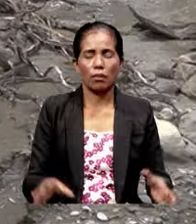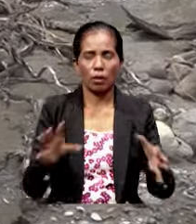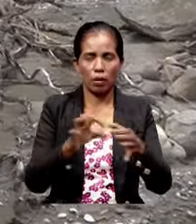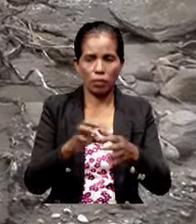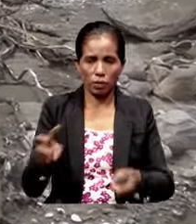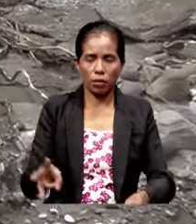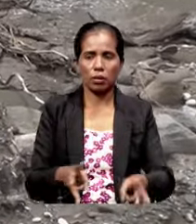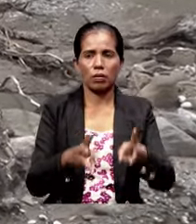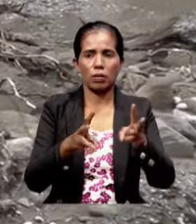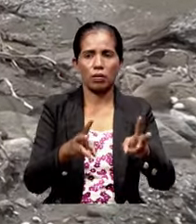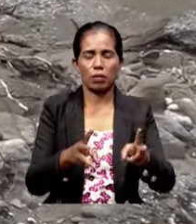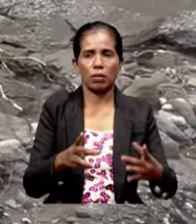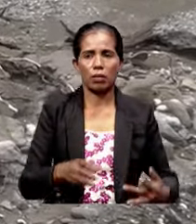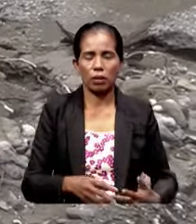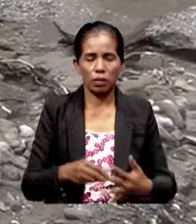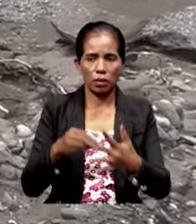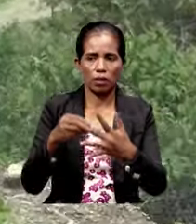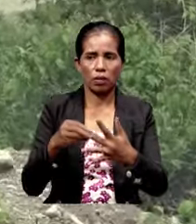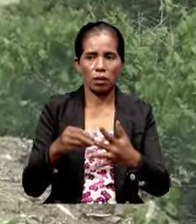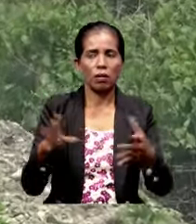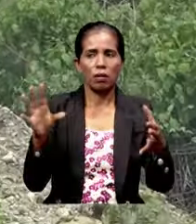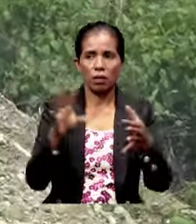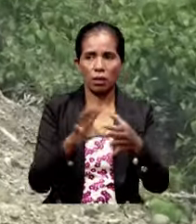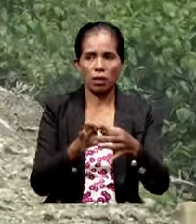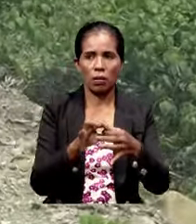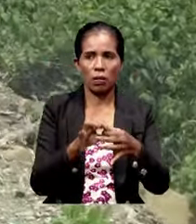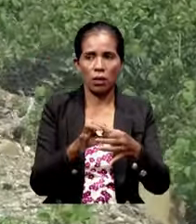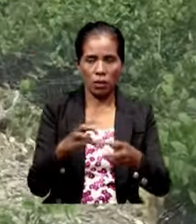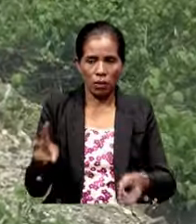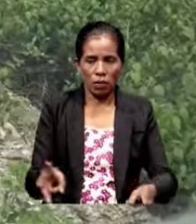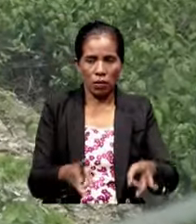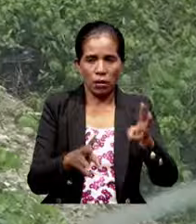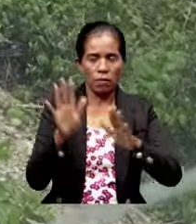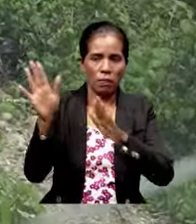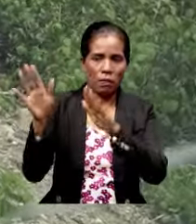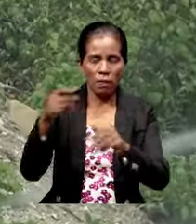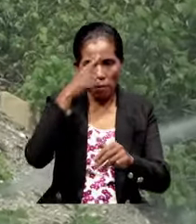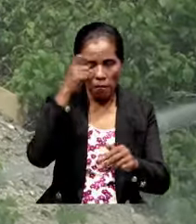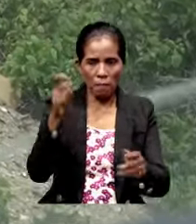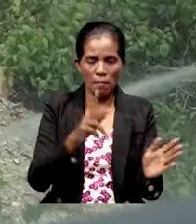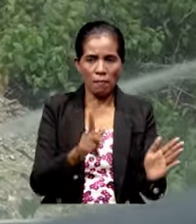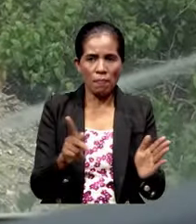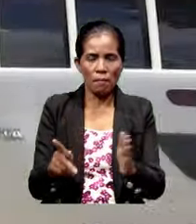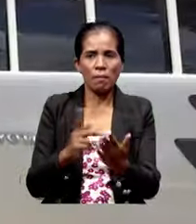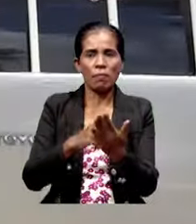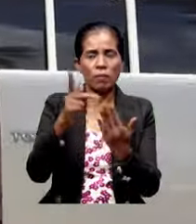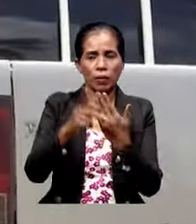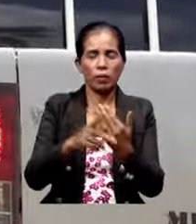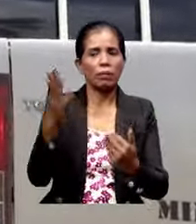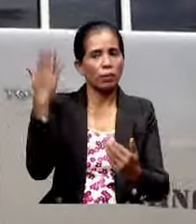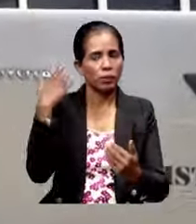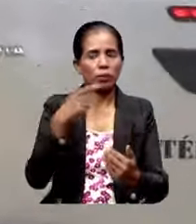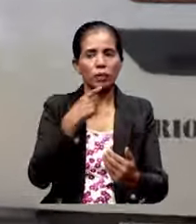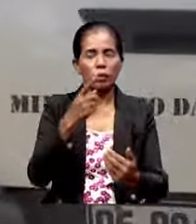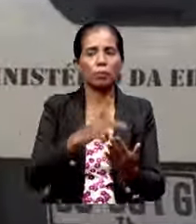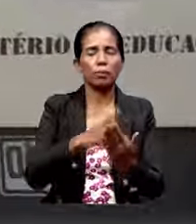estrada liliu assunto ligação estrada rural ne tamona ba plano programa uluk de un